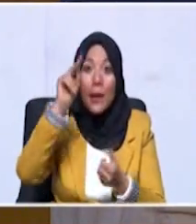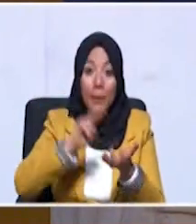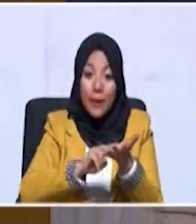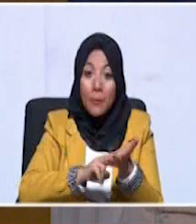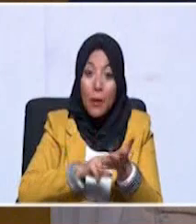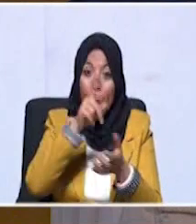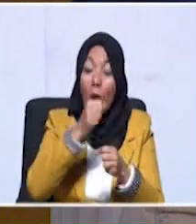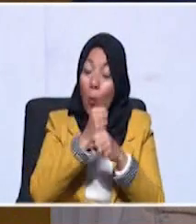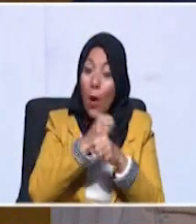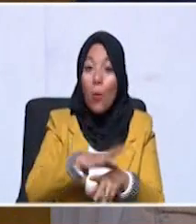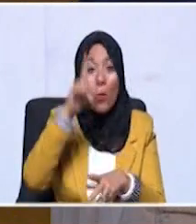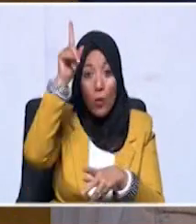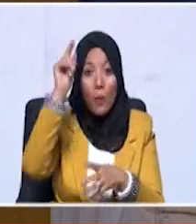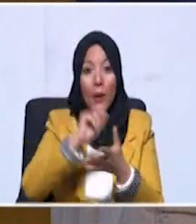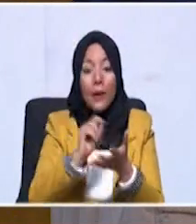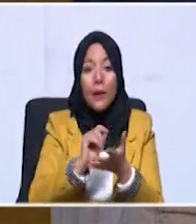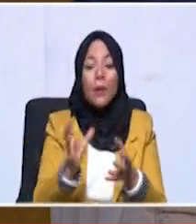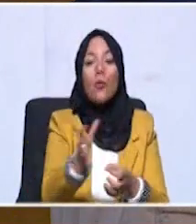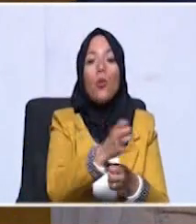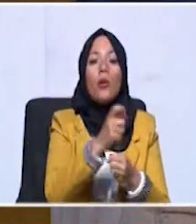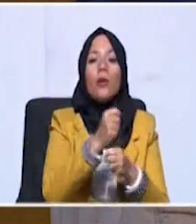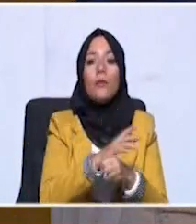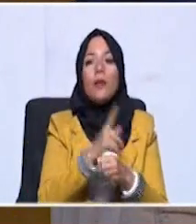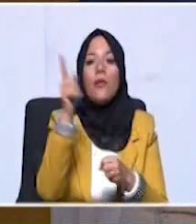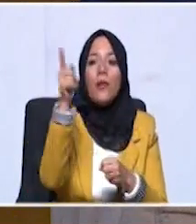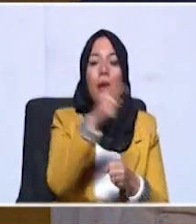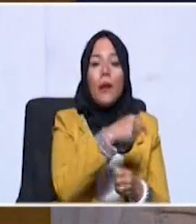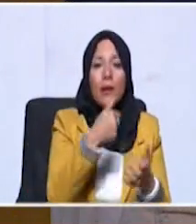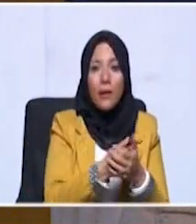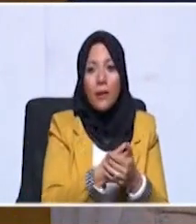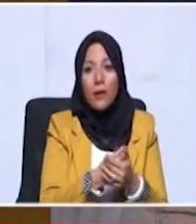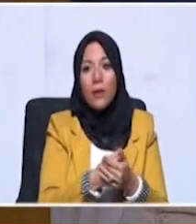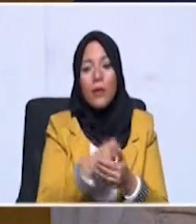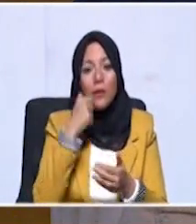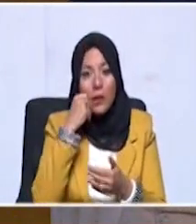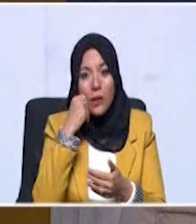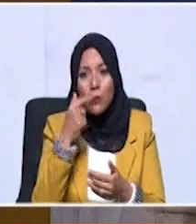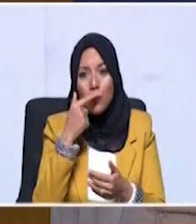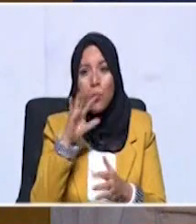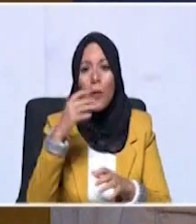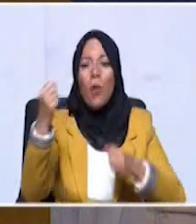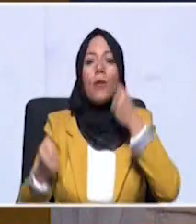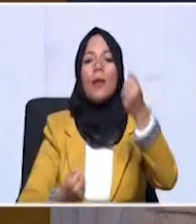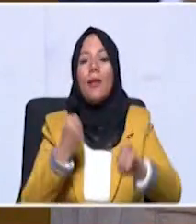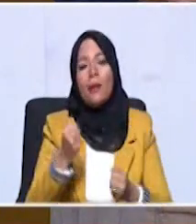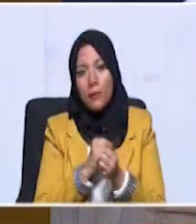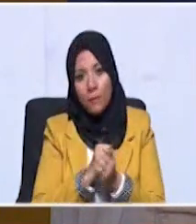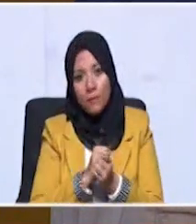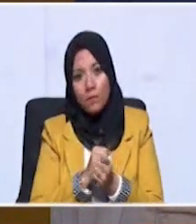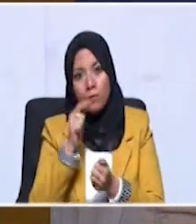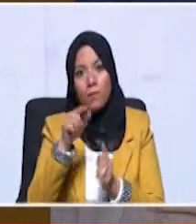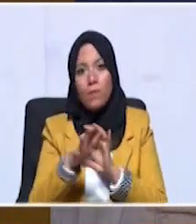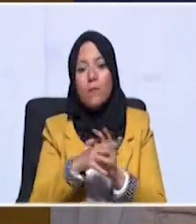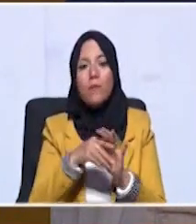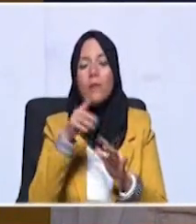ويثبت، وعنده أم الكتاب، إلى آخر هذا الدعاء. لكن كثير من العلماء يعني قالوا هي اجتهادات، وهي اجتهادات مقبولة ولا